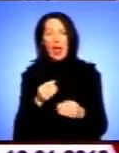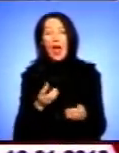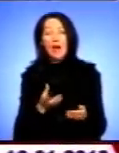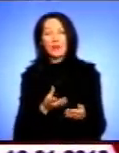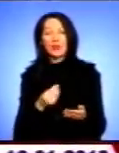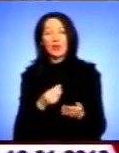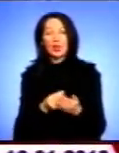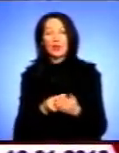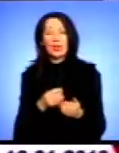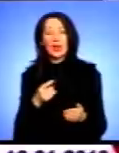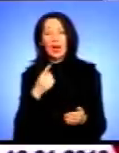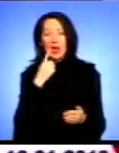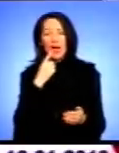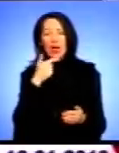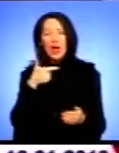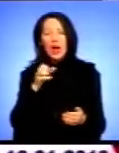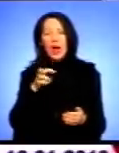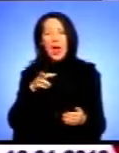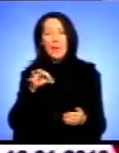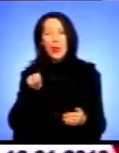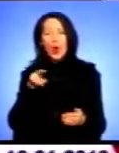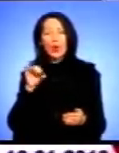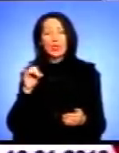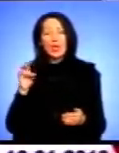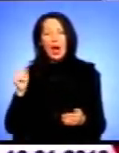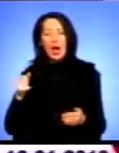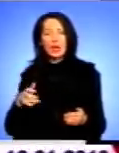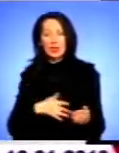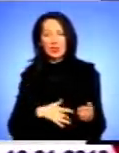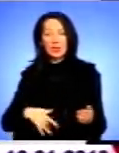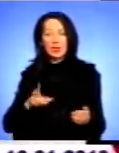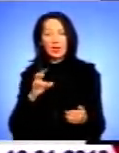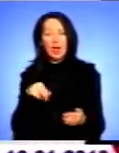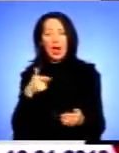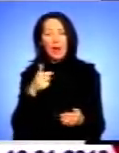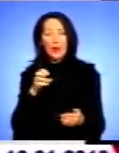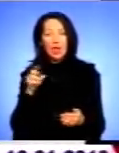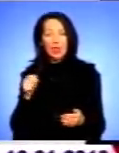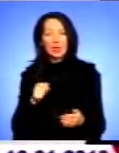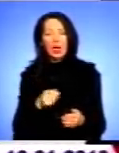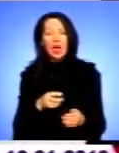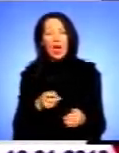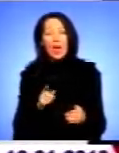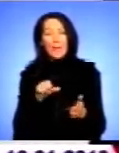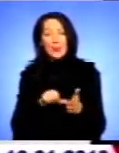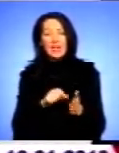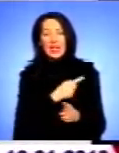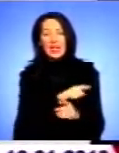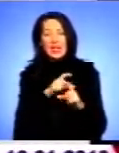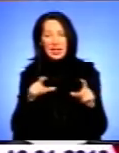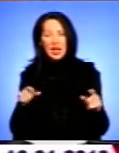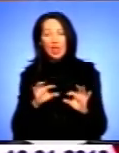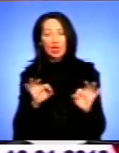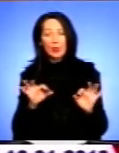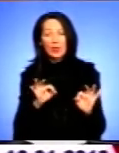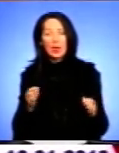гемодіалізного лікування, особливо у четвертому кварталі 2013 року. Також представники лікарень Тернопільщини розповіли про потреби